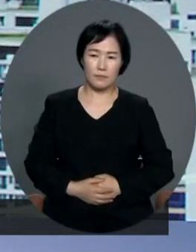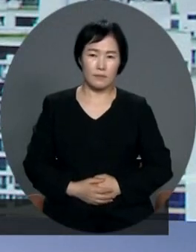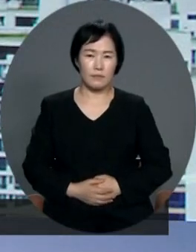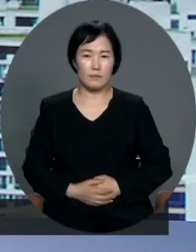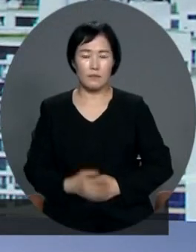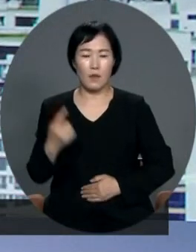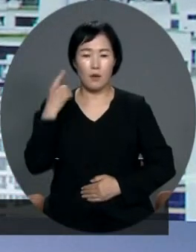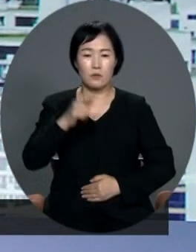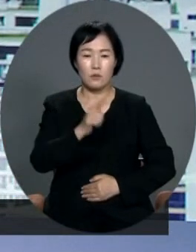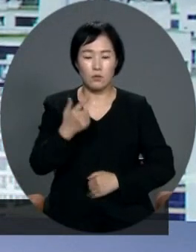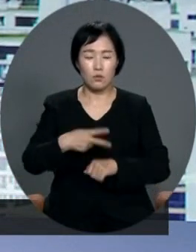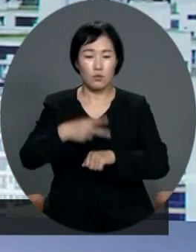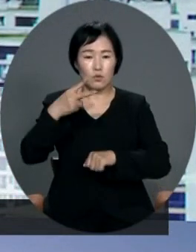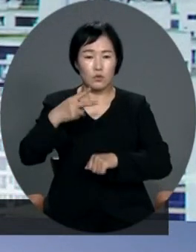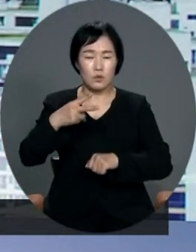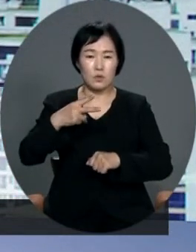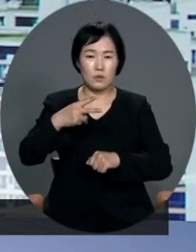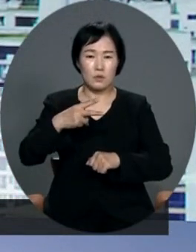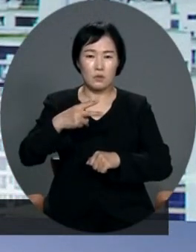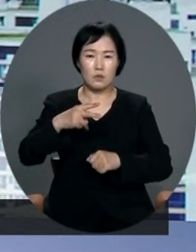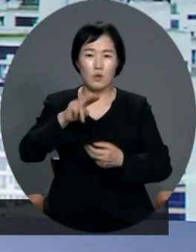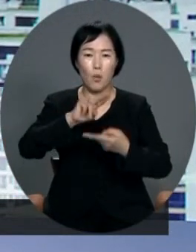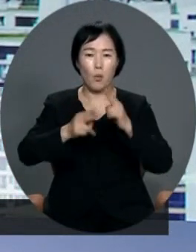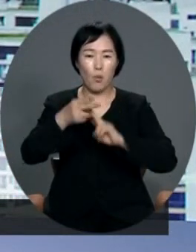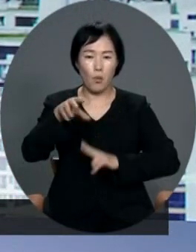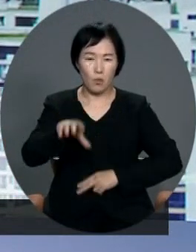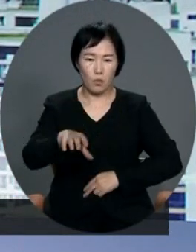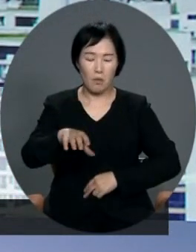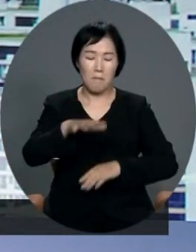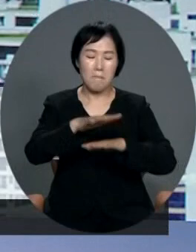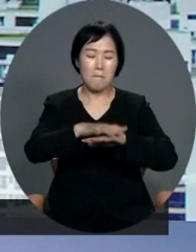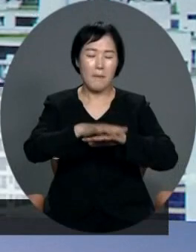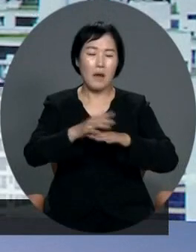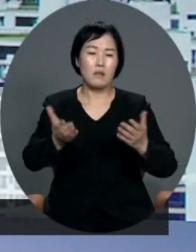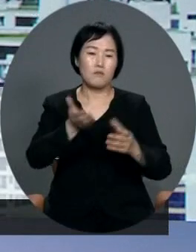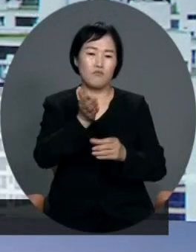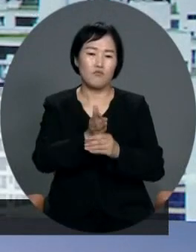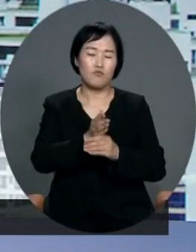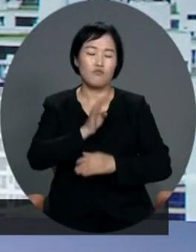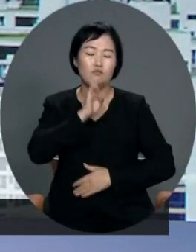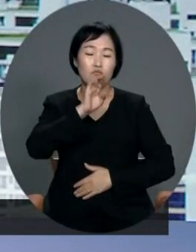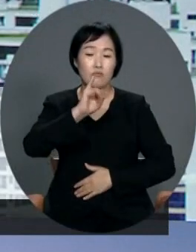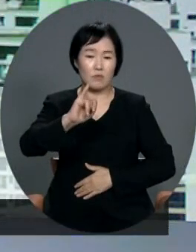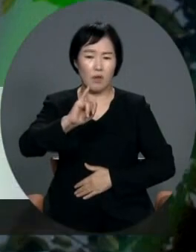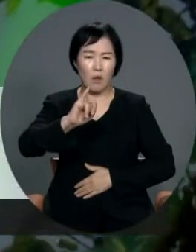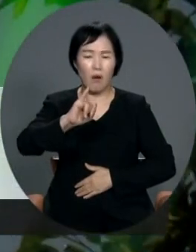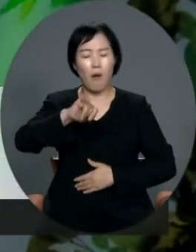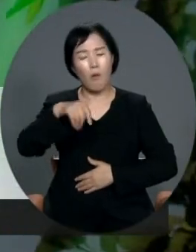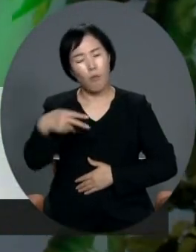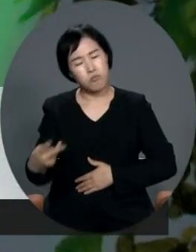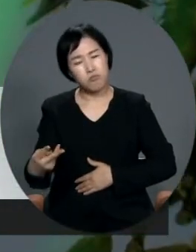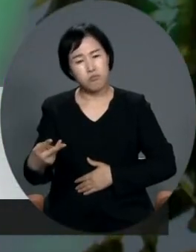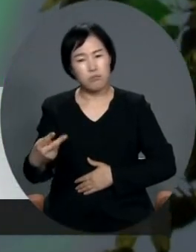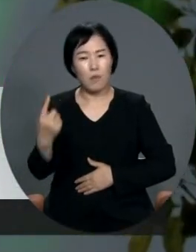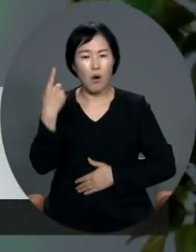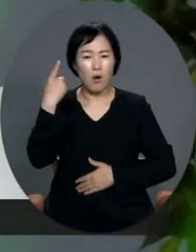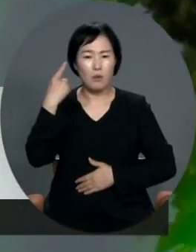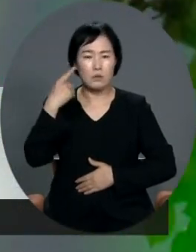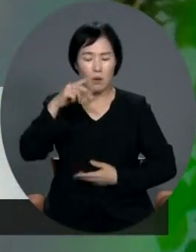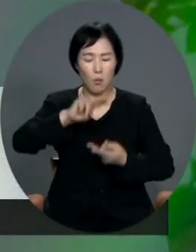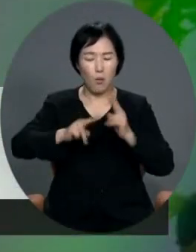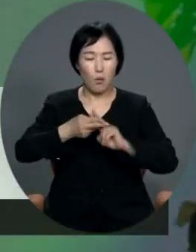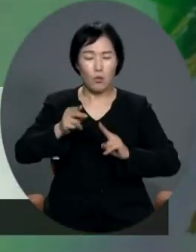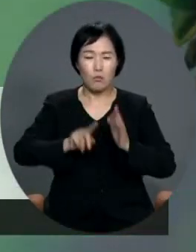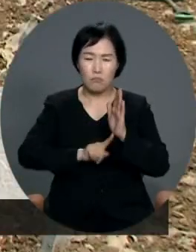어제 오후 2시쯤 경북 고령군 다산 면에서 반리을 하던 40대 여성이 쓰러졌습니다 어제 고령의 낮 최고